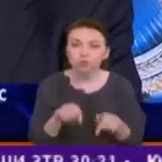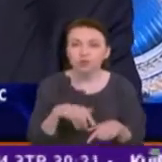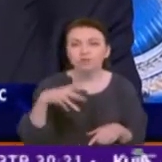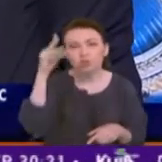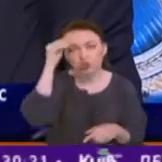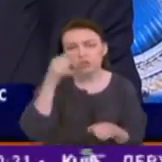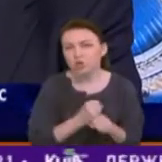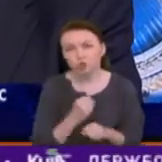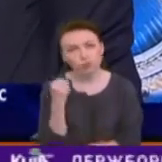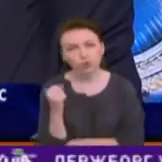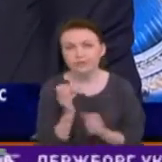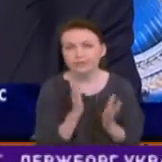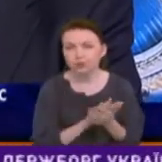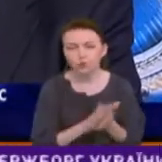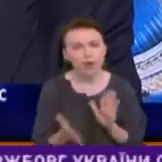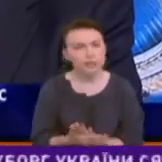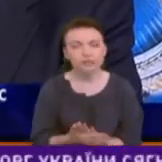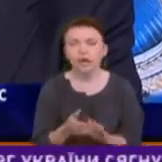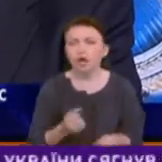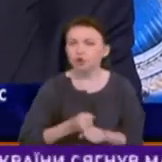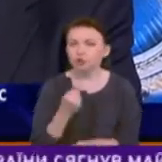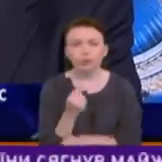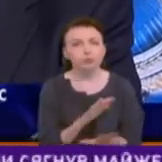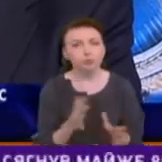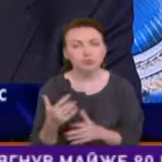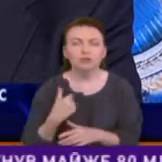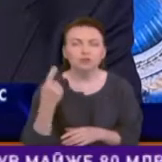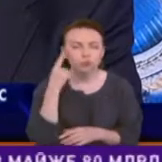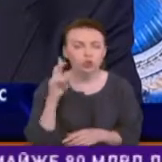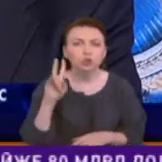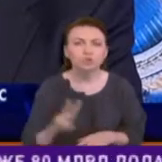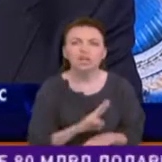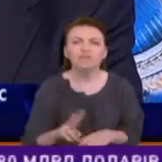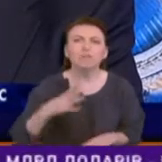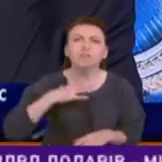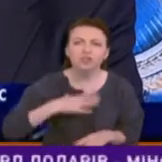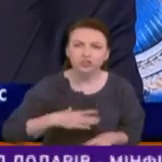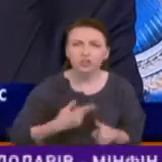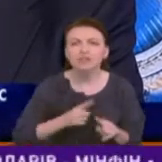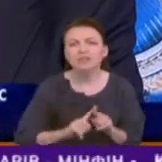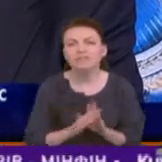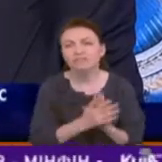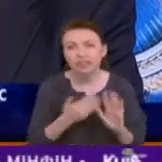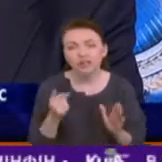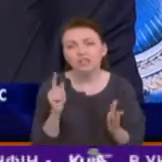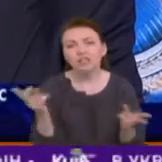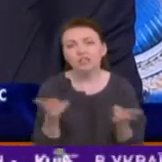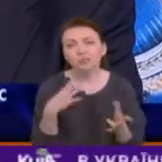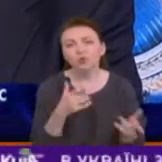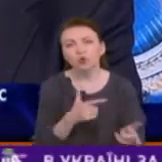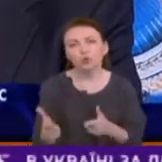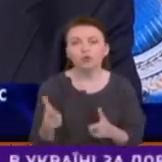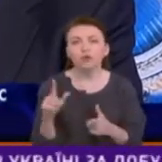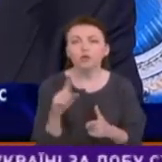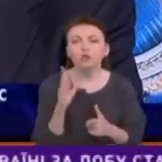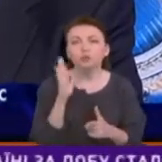що це робоча ситуація, робочі моменти. Я думаю, що церква пережила і цей виклик, і треба бути готовими до того,